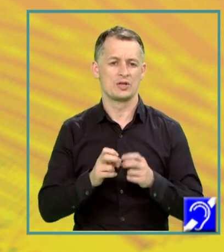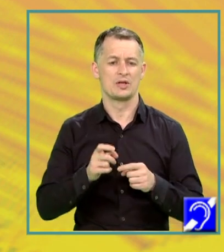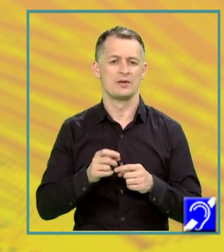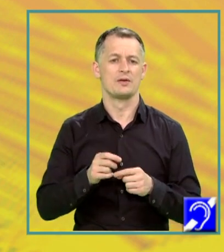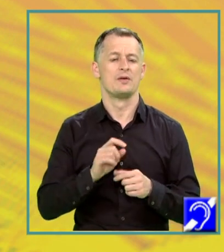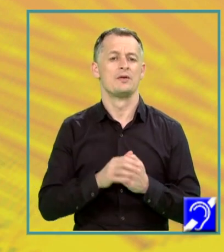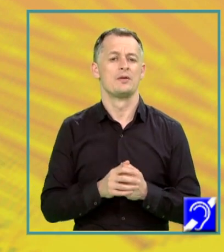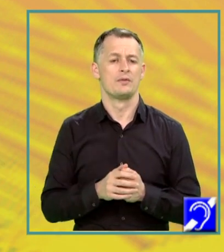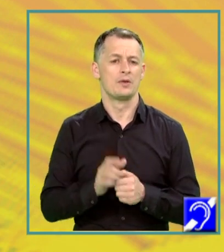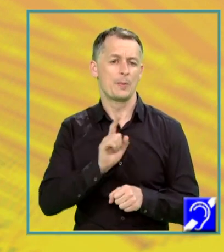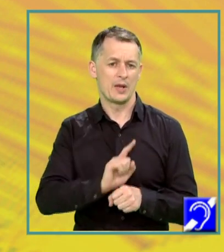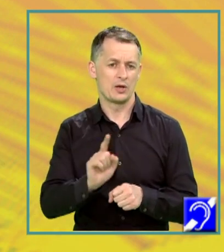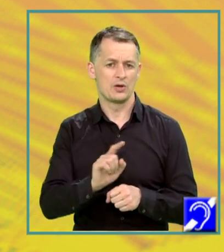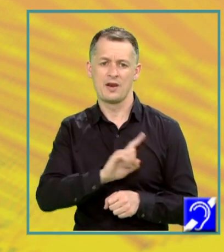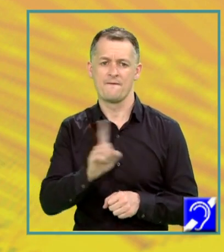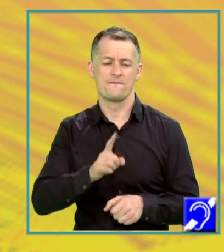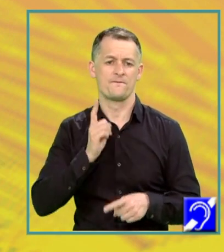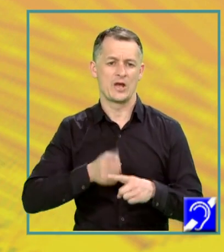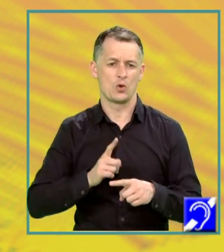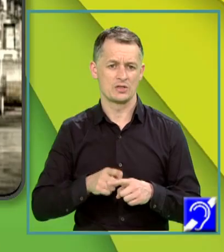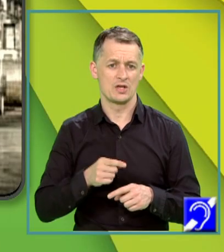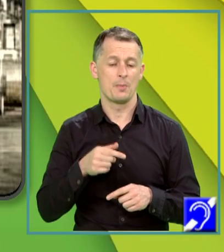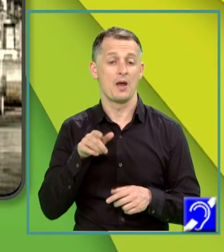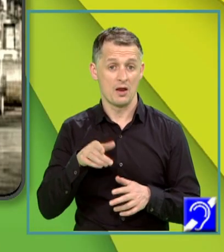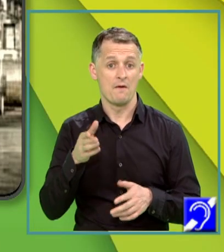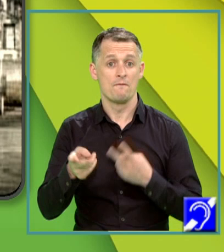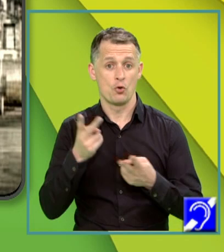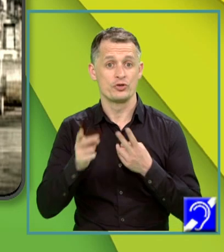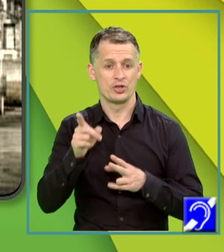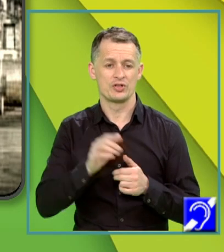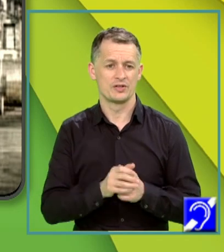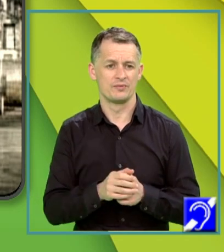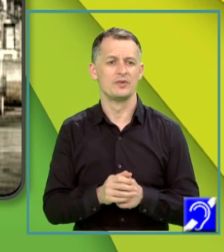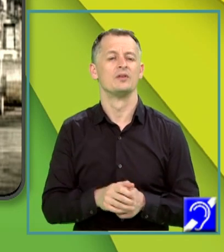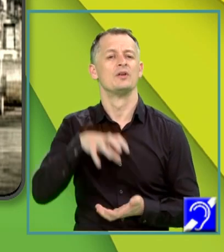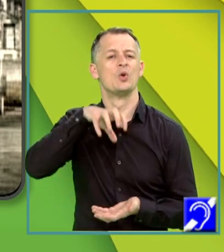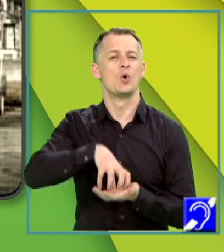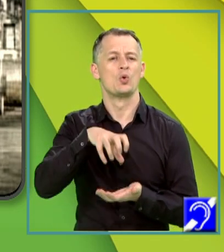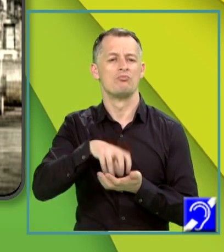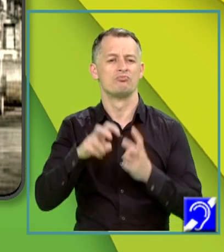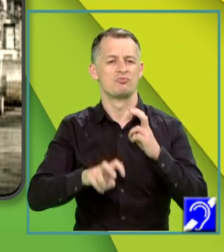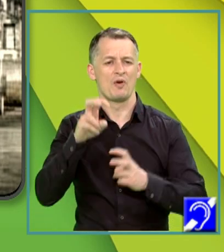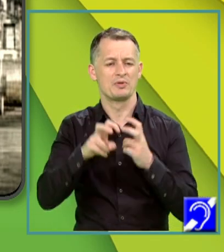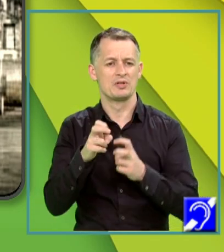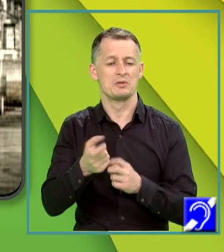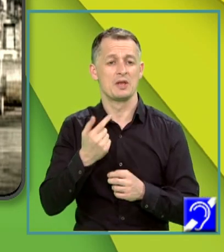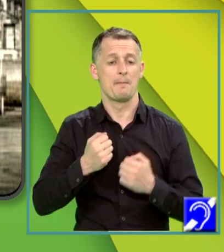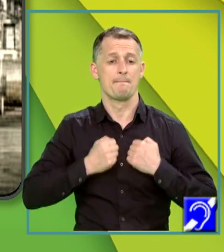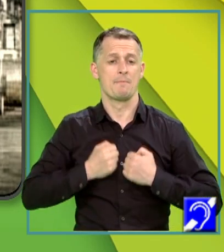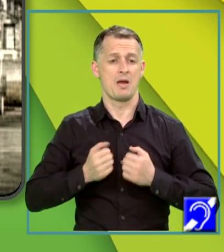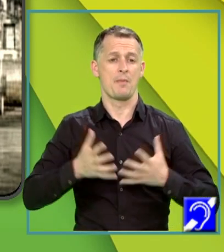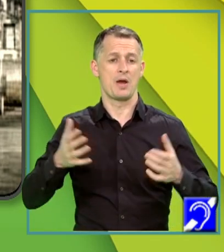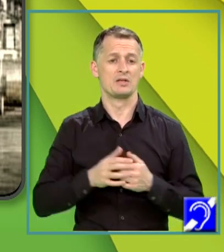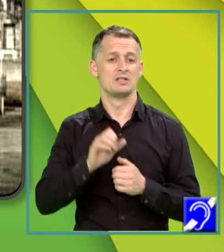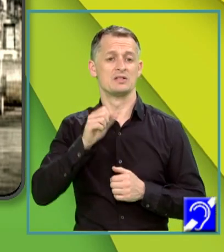prelucrează aceste minereuri despre care am discutat ele se prelucrează în combinatele de la Baia Mare în combinatele de